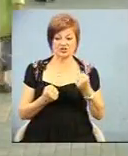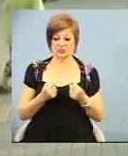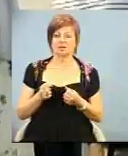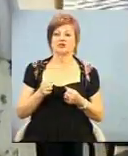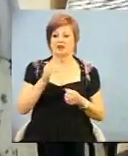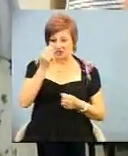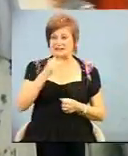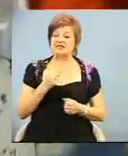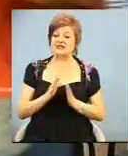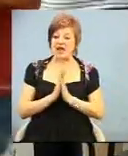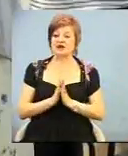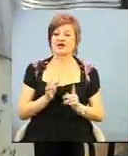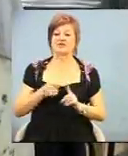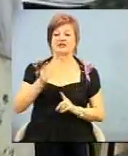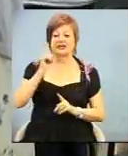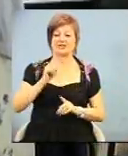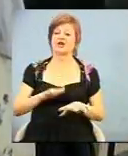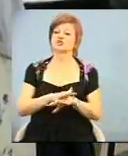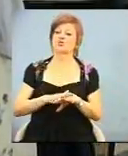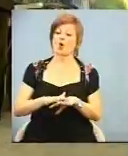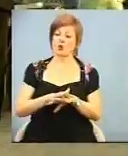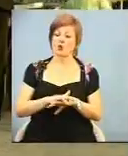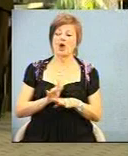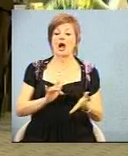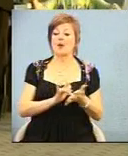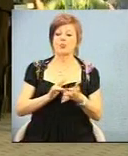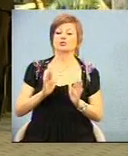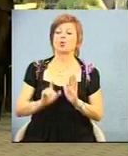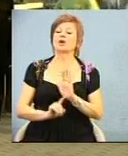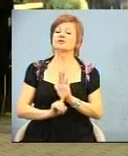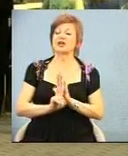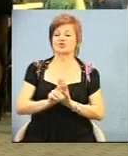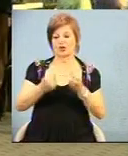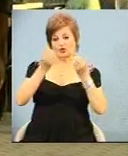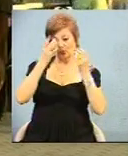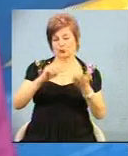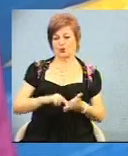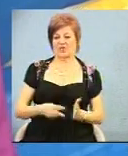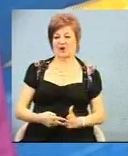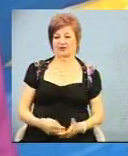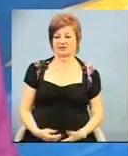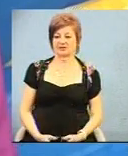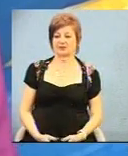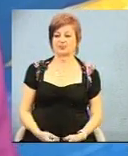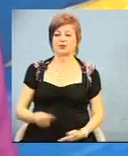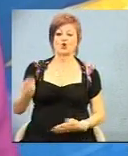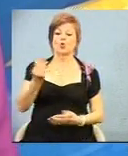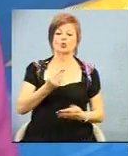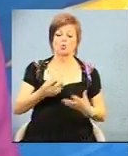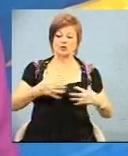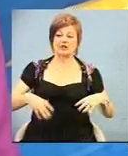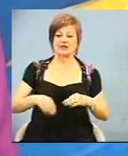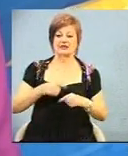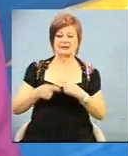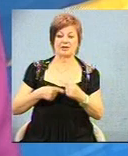для України, зазначають у єврейській громаді. Нинішня подорож – лише початок культурного проєкту. Художня династія.